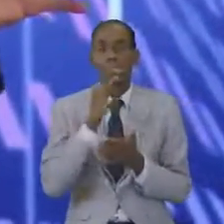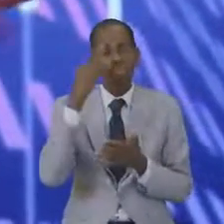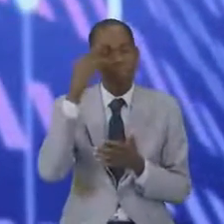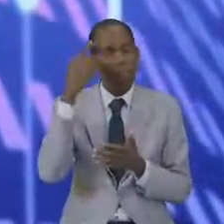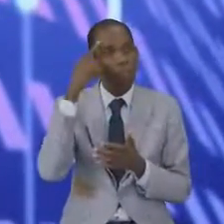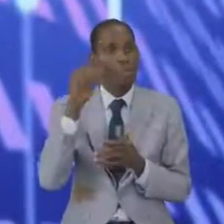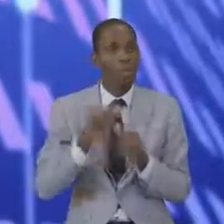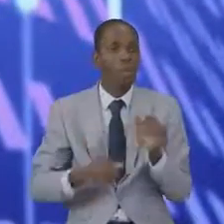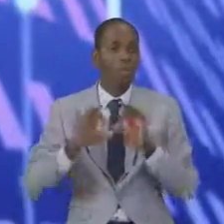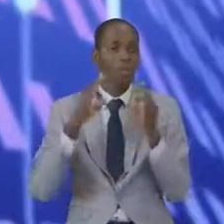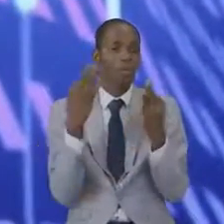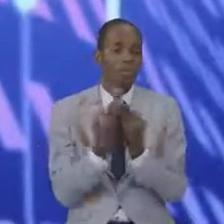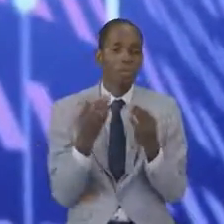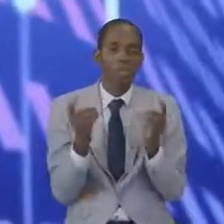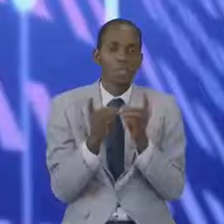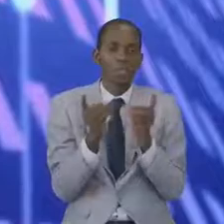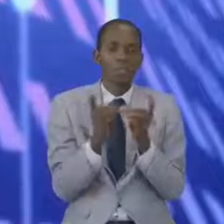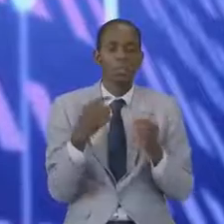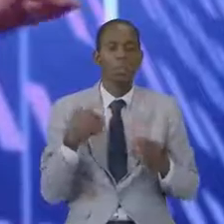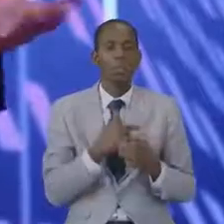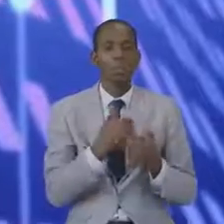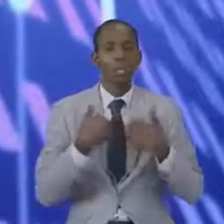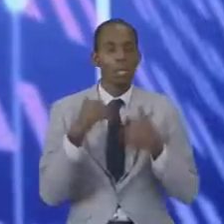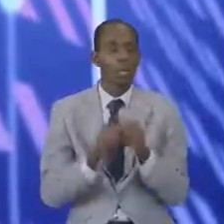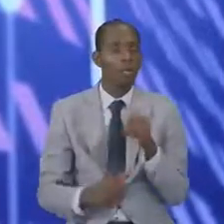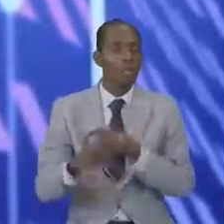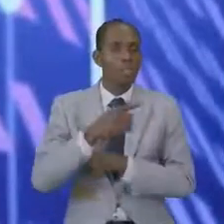de dévotions familiales de la prière